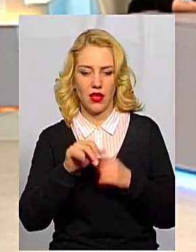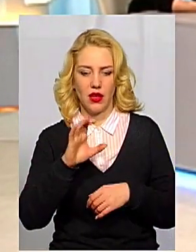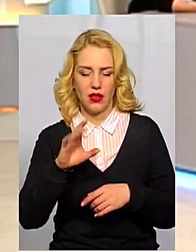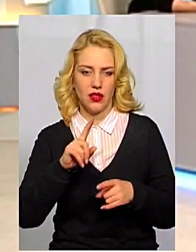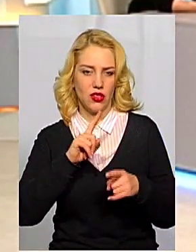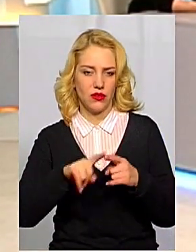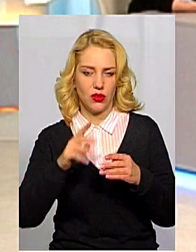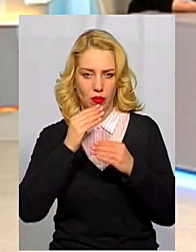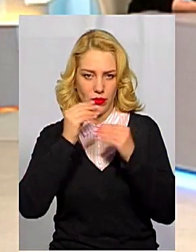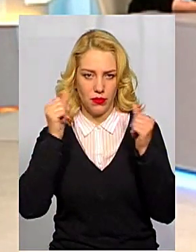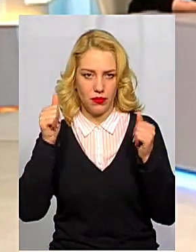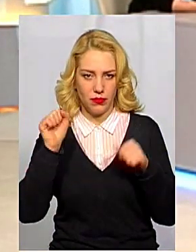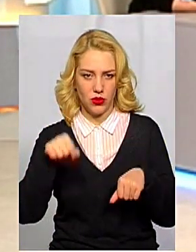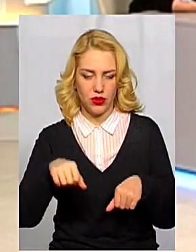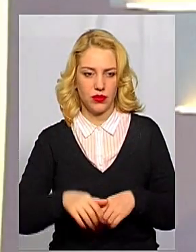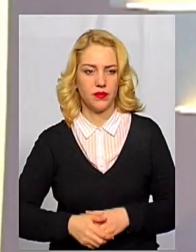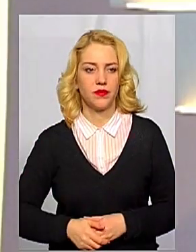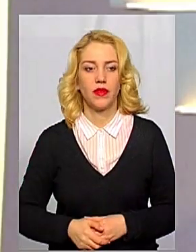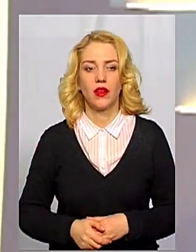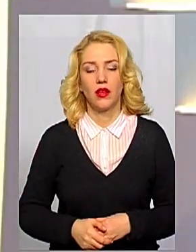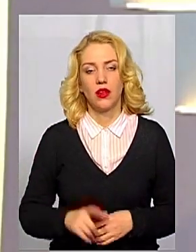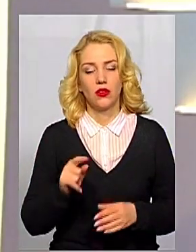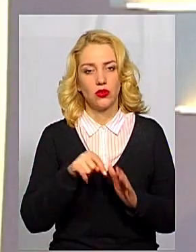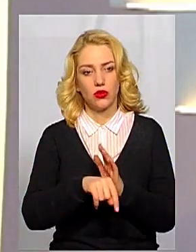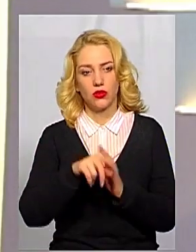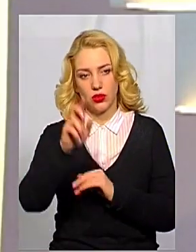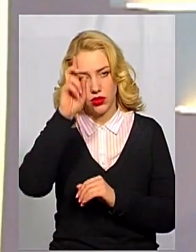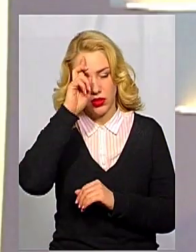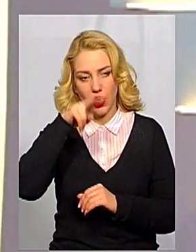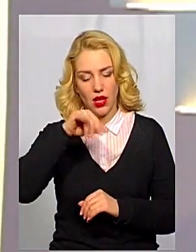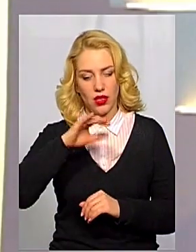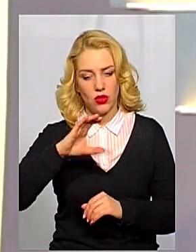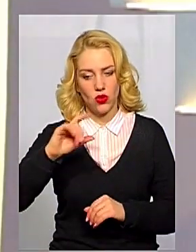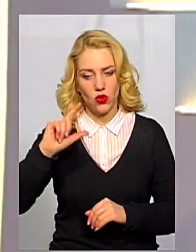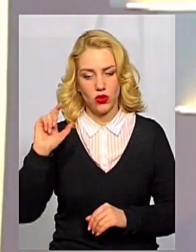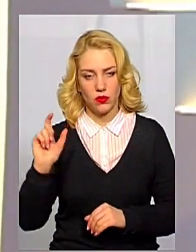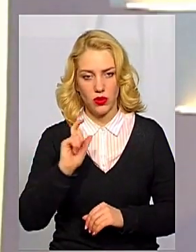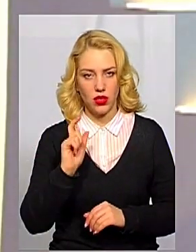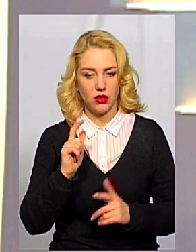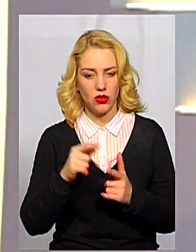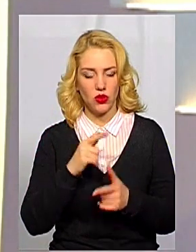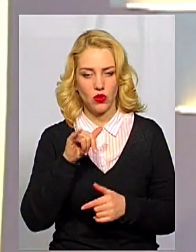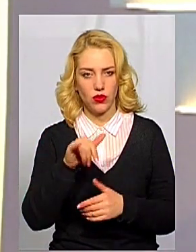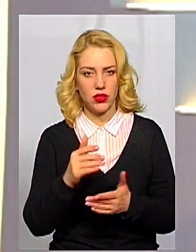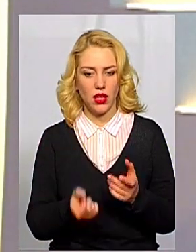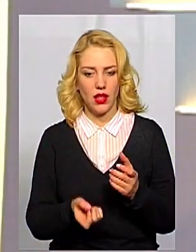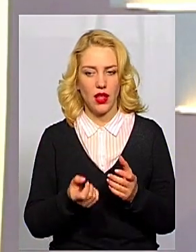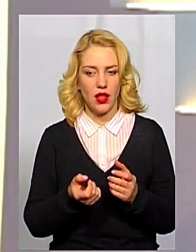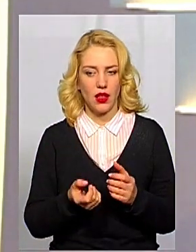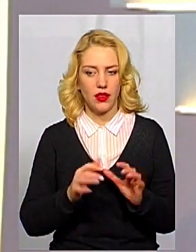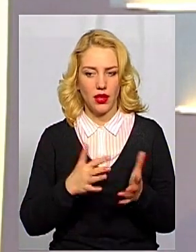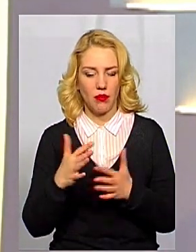за пару років вони їх просто знищують. А те, що стосується державних лісових господарств, чи у вас трапляються такі